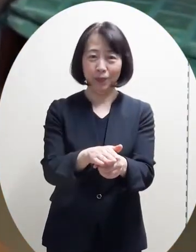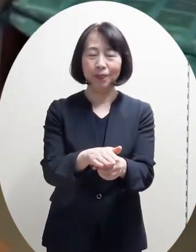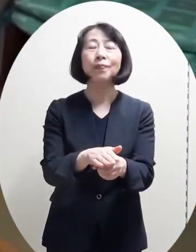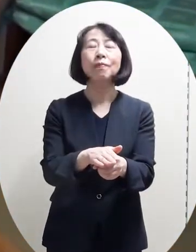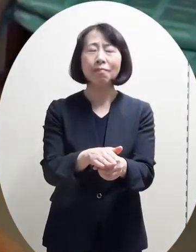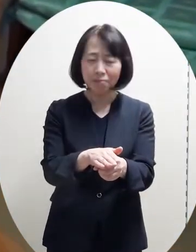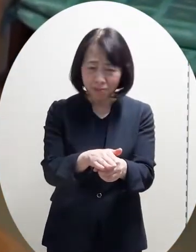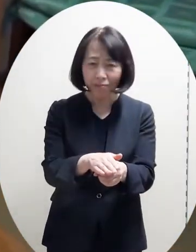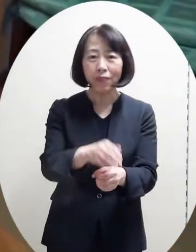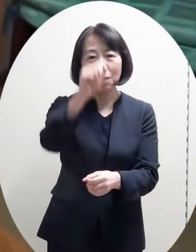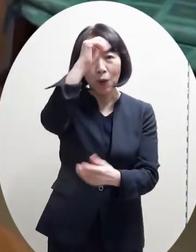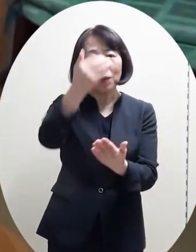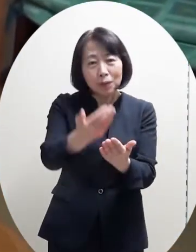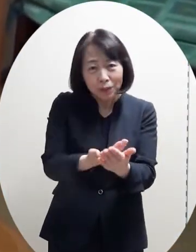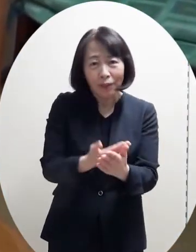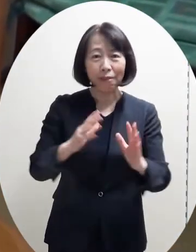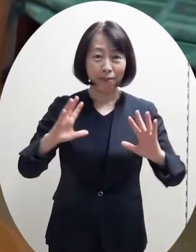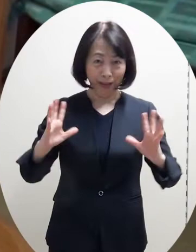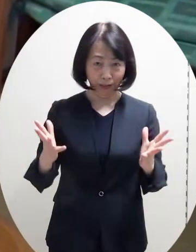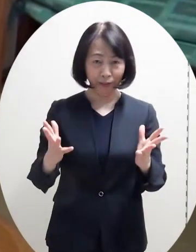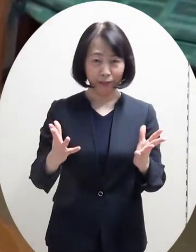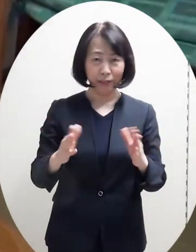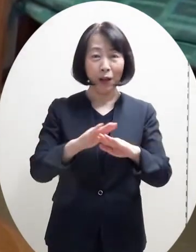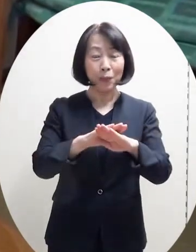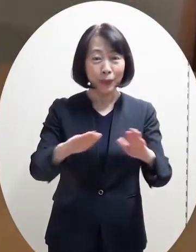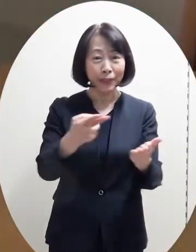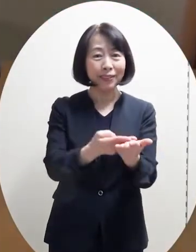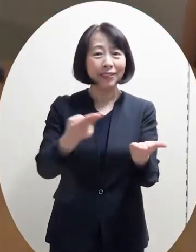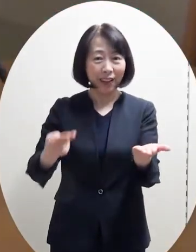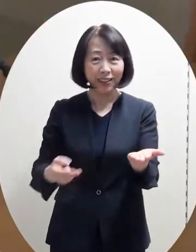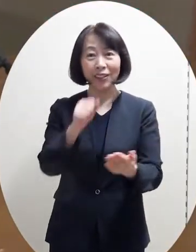後遺症なく無事退院できてよかったよ。